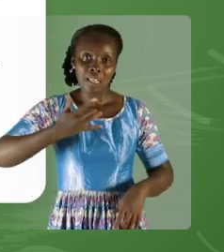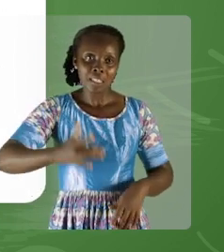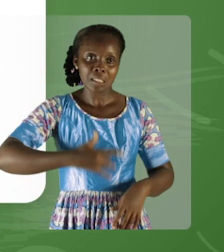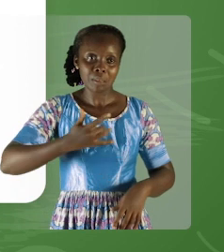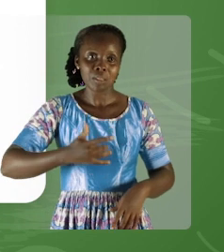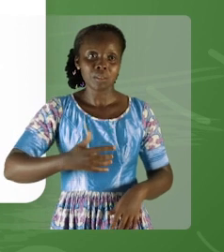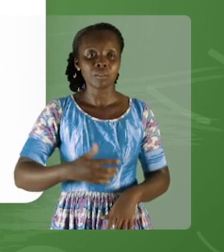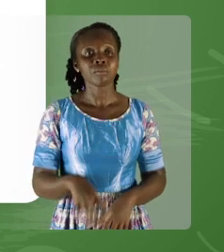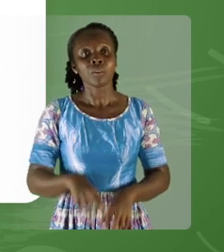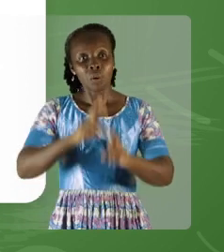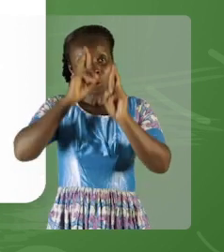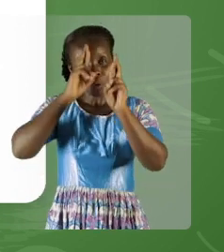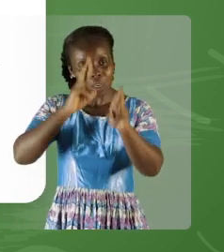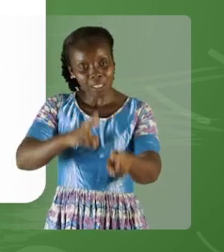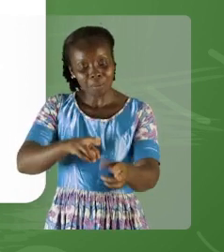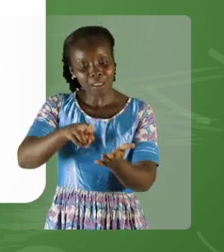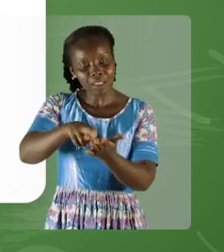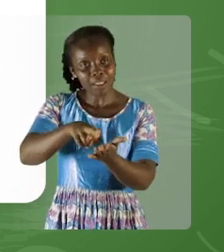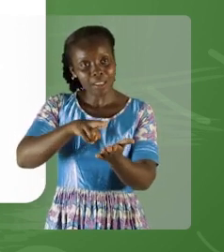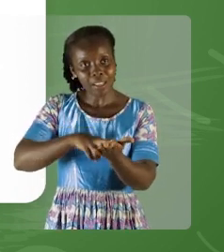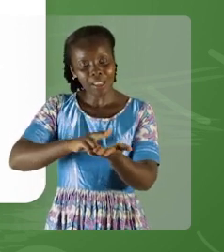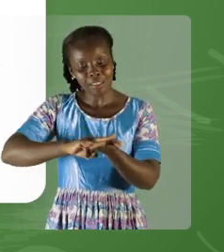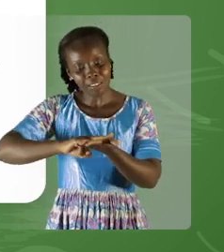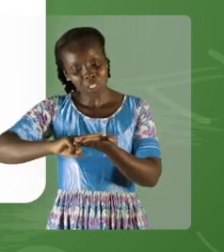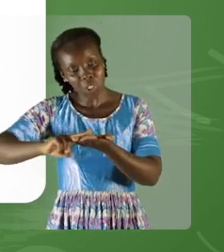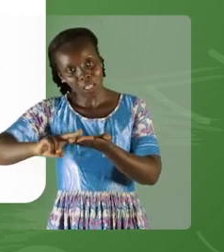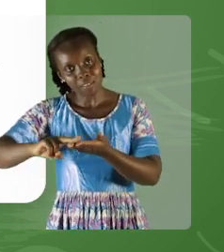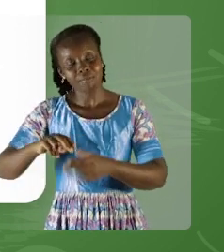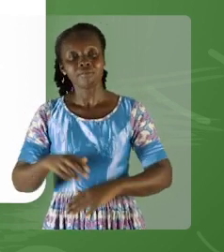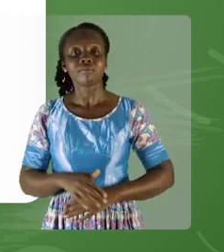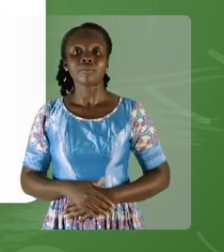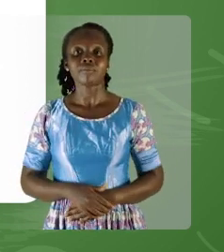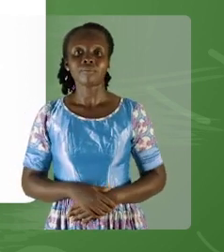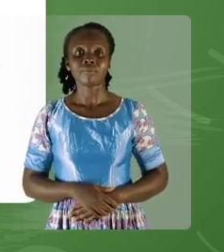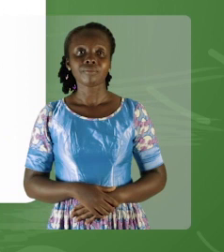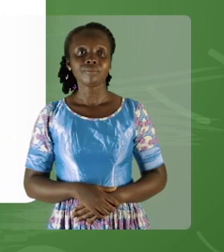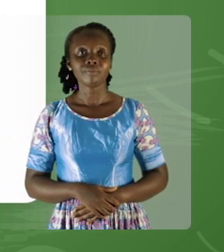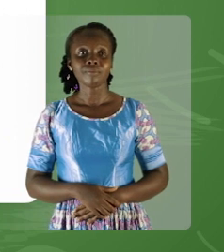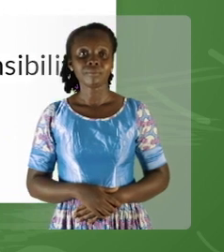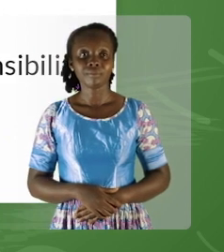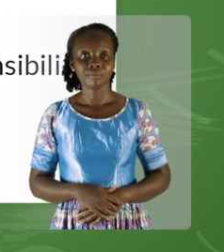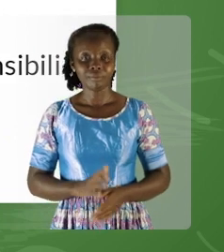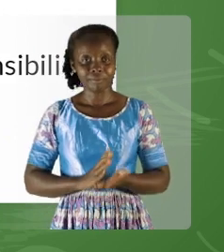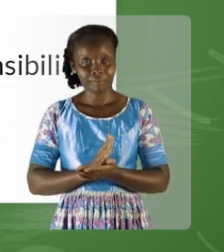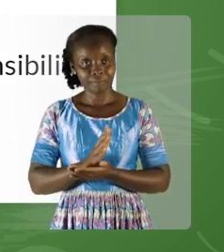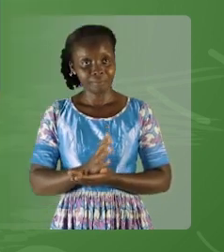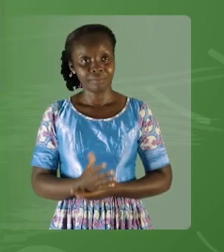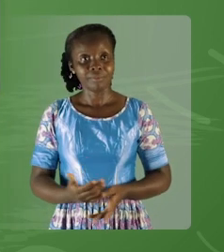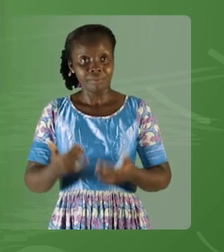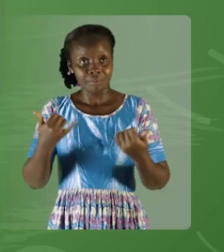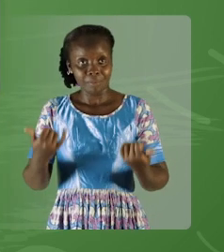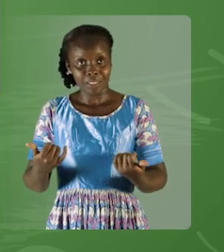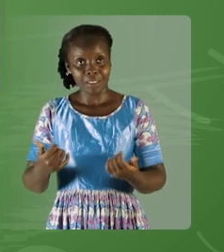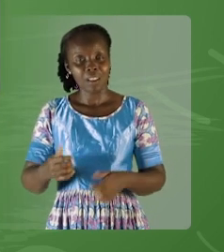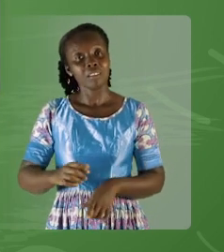la sensibilisation au respect des règles d'hygiène. Bien,